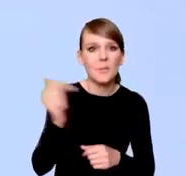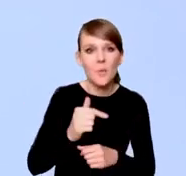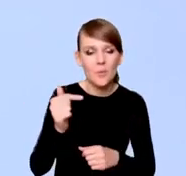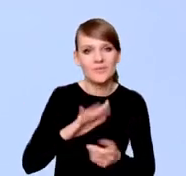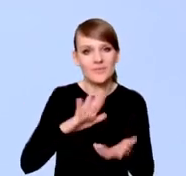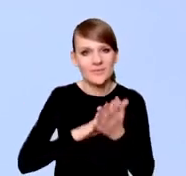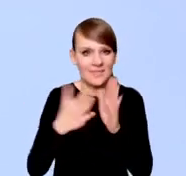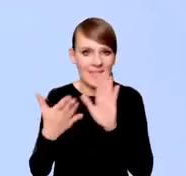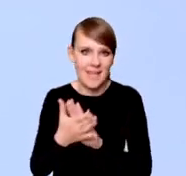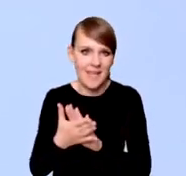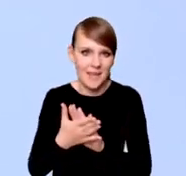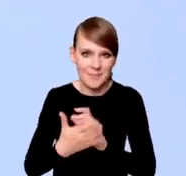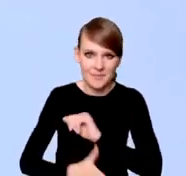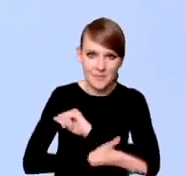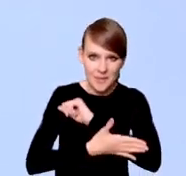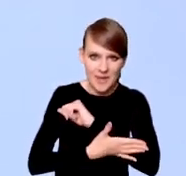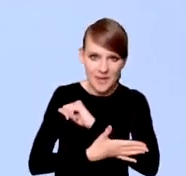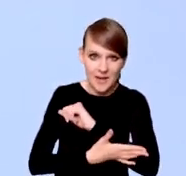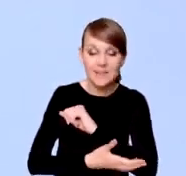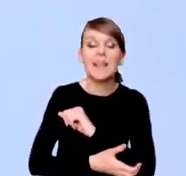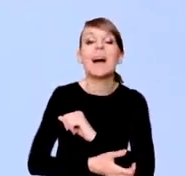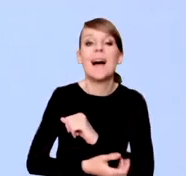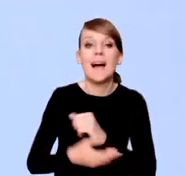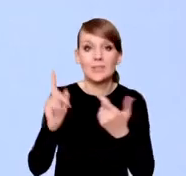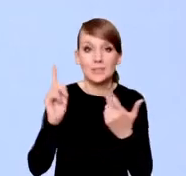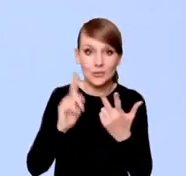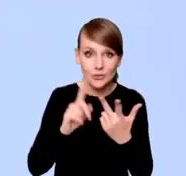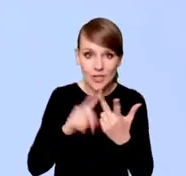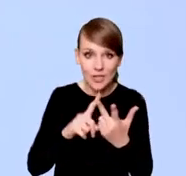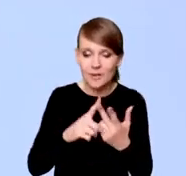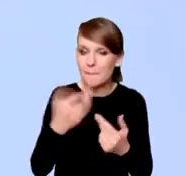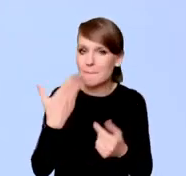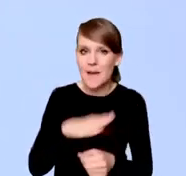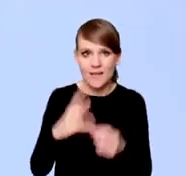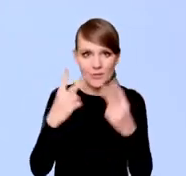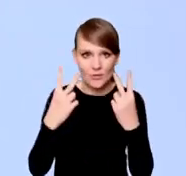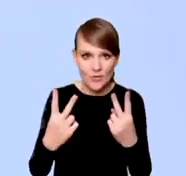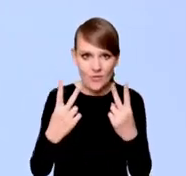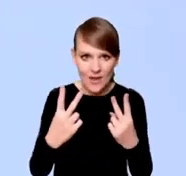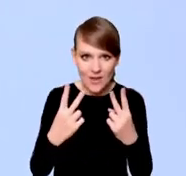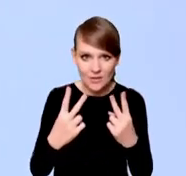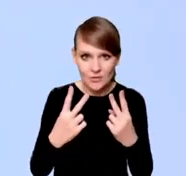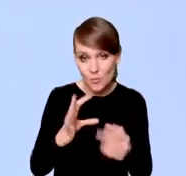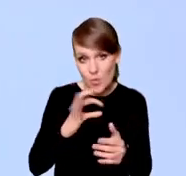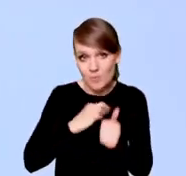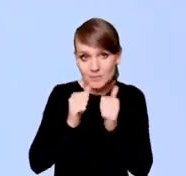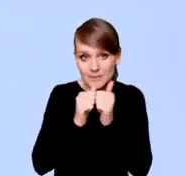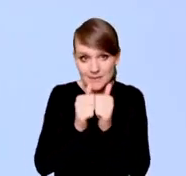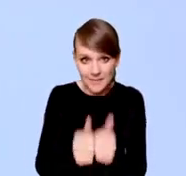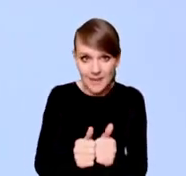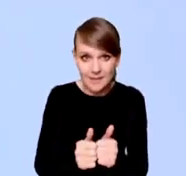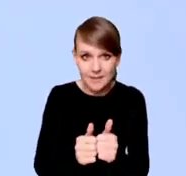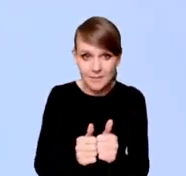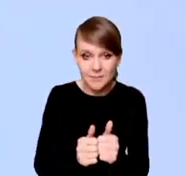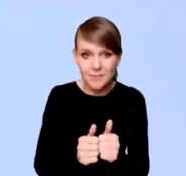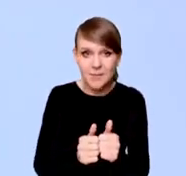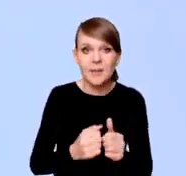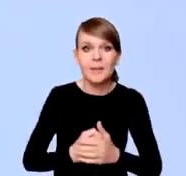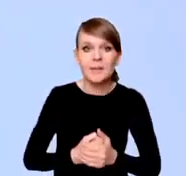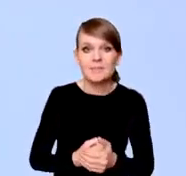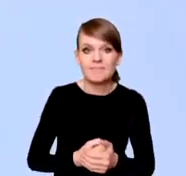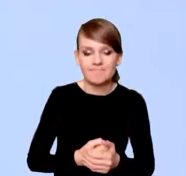nawzajem wspierać. I trzecia rzecz bardzo ważna według mnie, a mianowicie